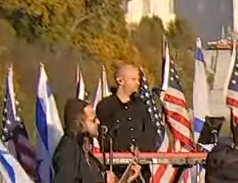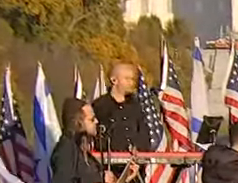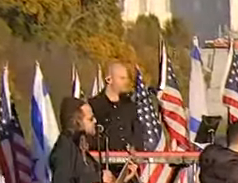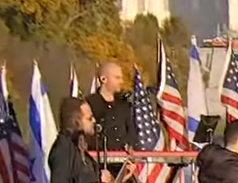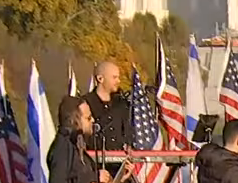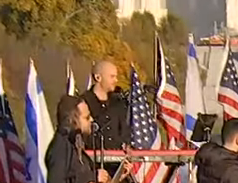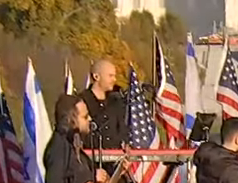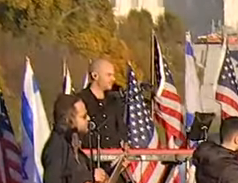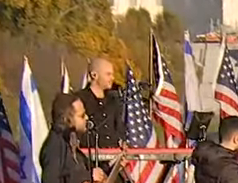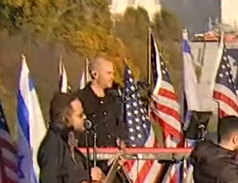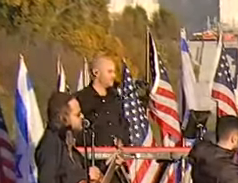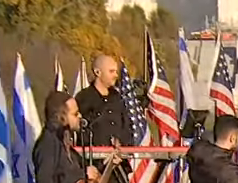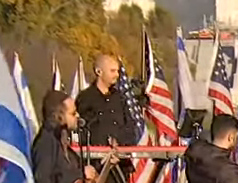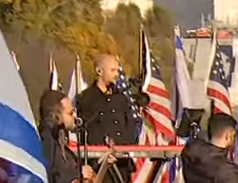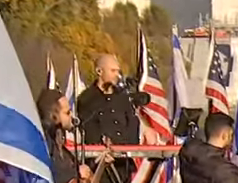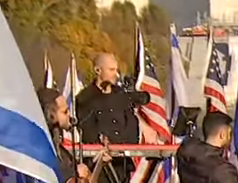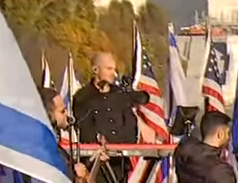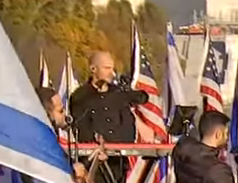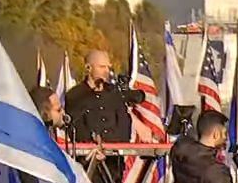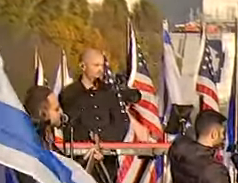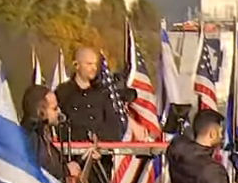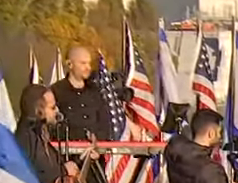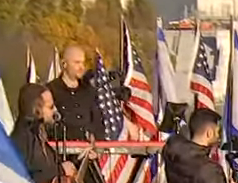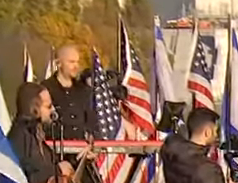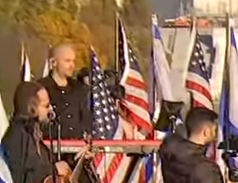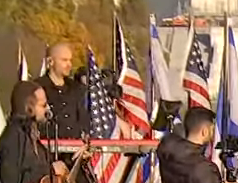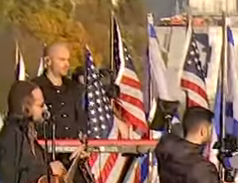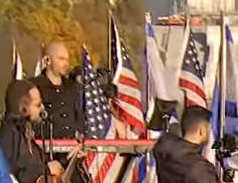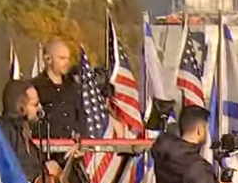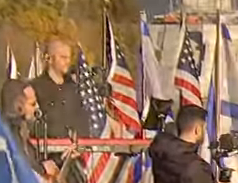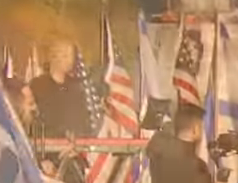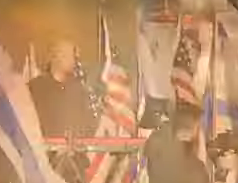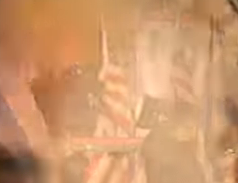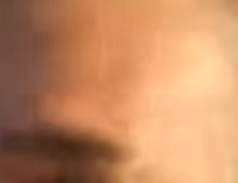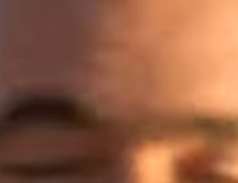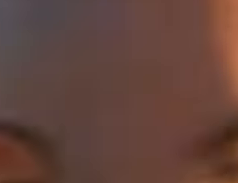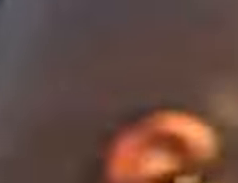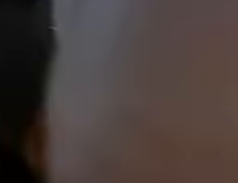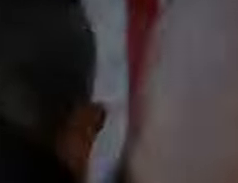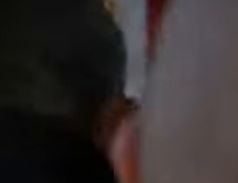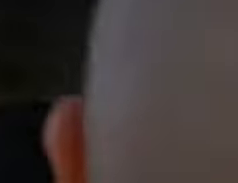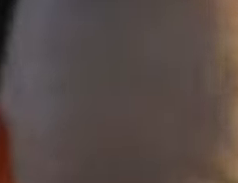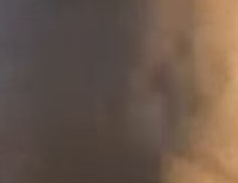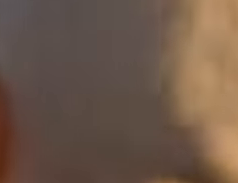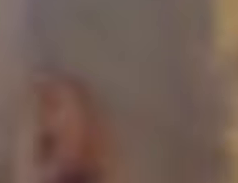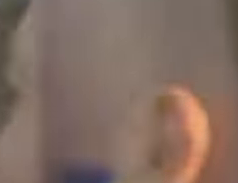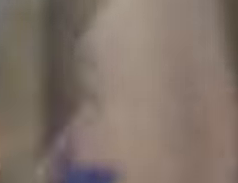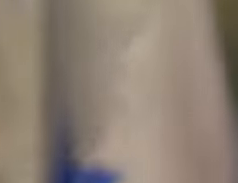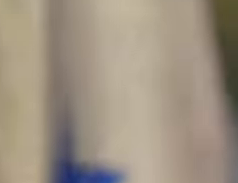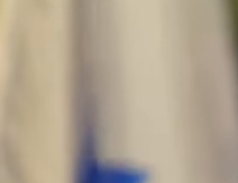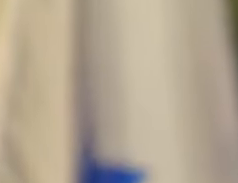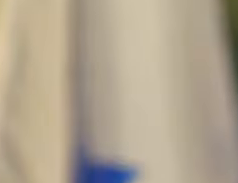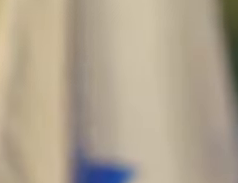למסירות נפש של האנשים האלה הצדיקים, עובדי זקה הקדושים.